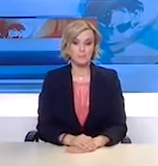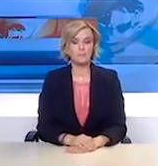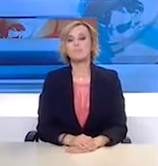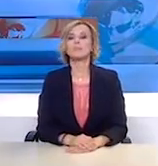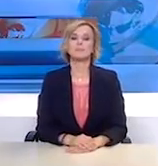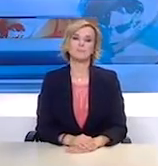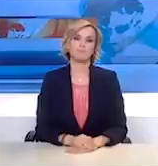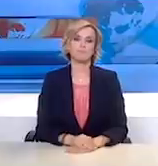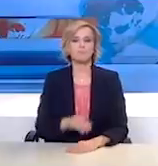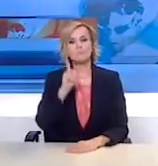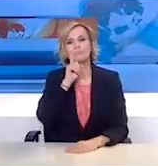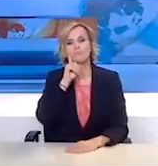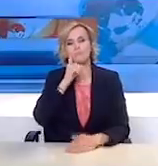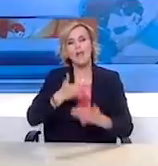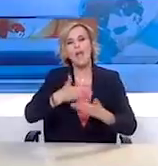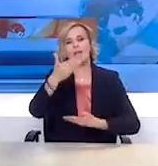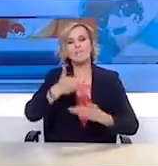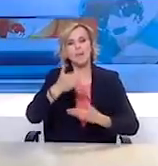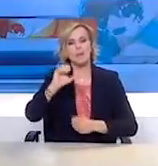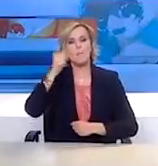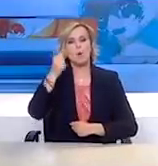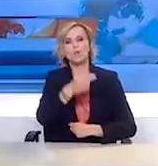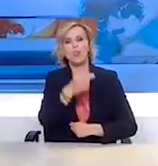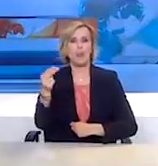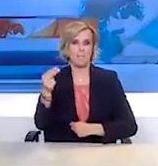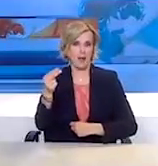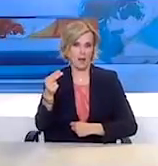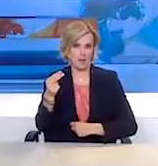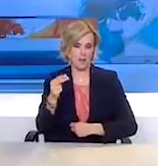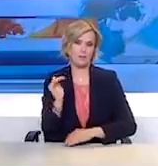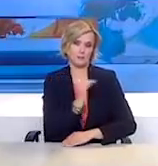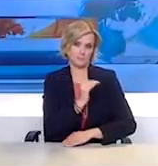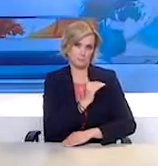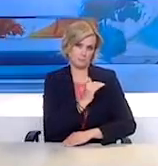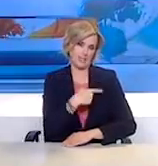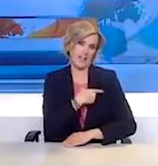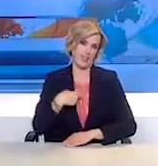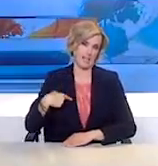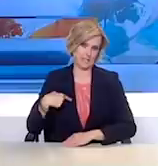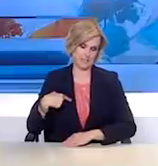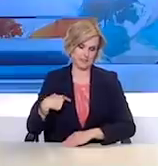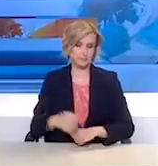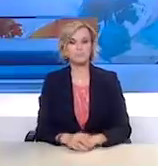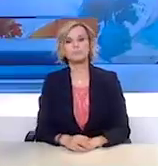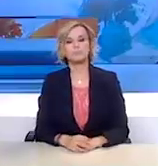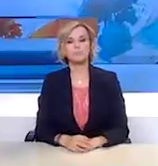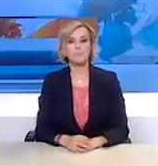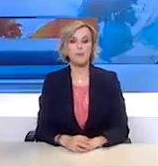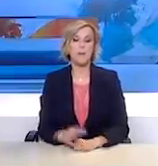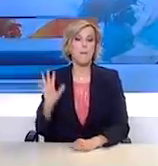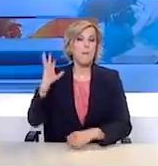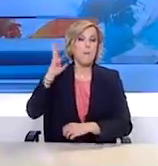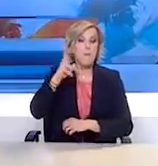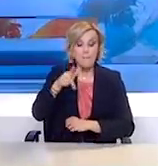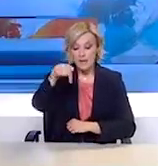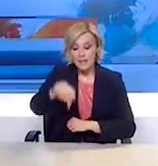Καρλατήρα από την εφημερίδα Πρώτο Θέμα και το πρωτοθέμα.gr. Κύριε Τσιόδρα, από τα μέχρι τώρα διαθέσιμα επιστημονικά δεδομένα,